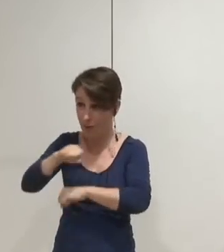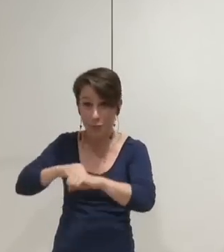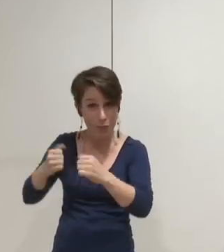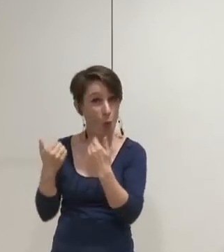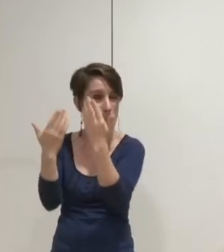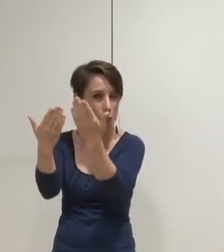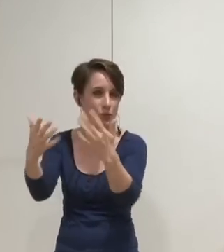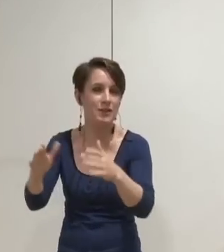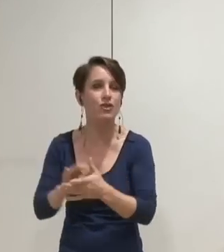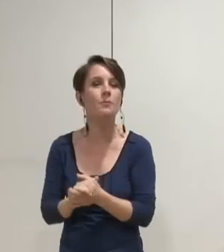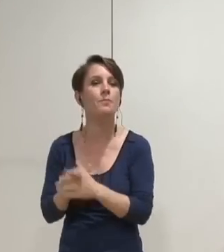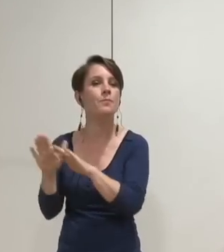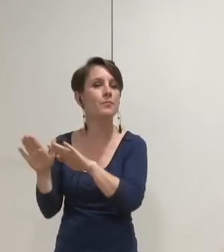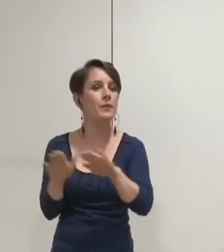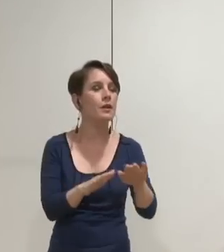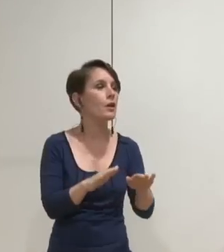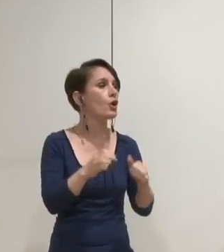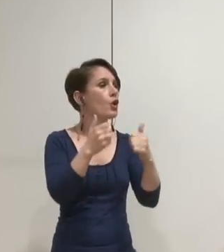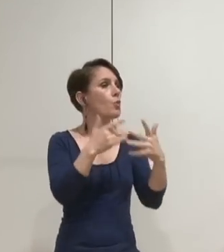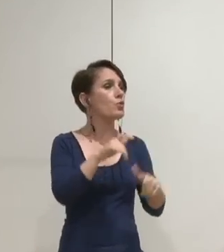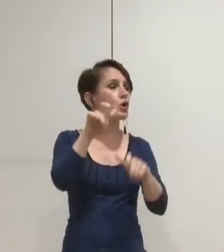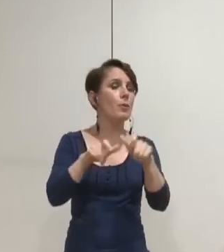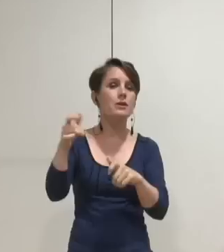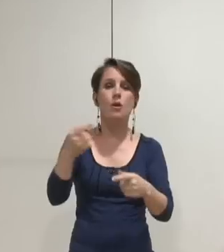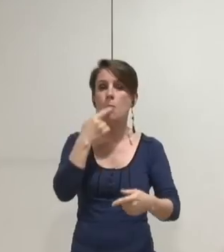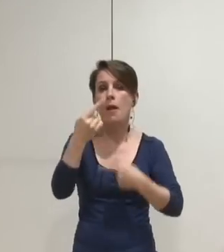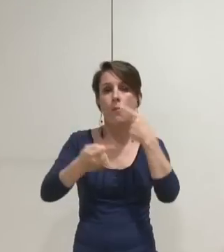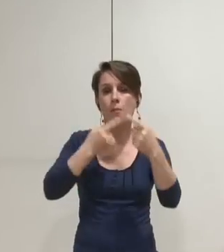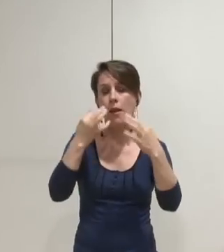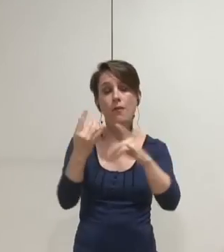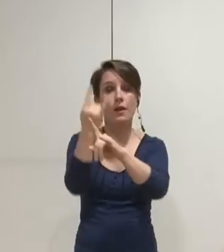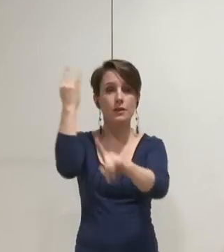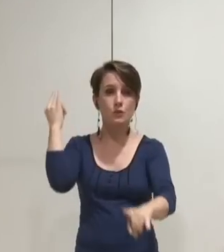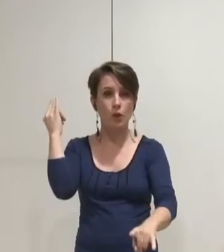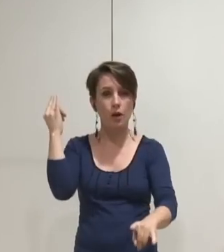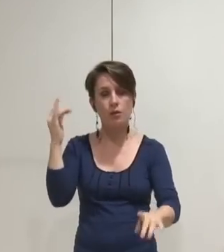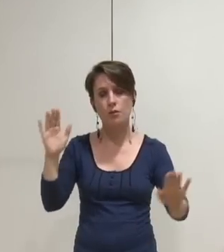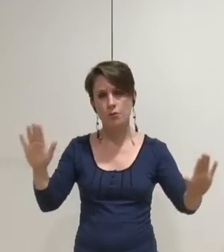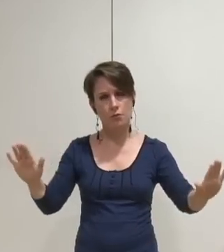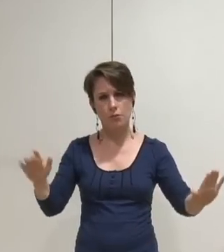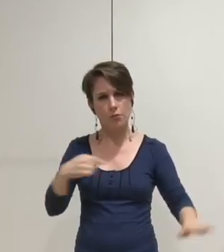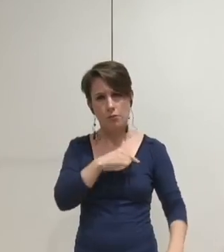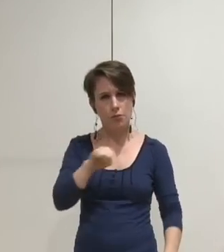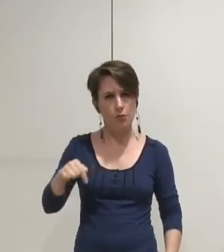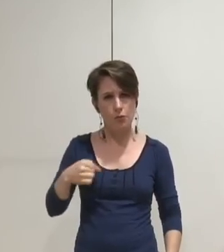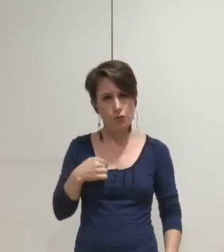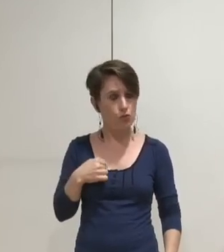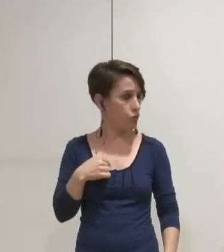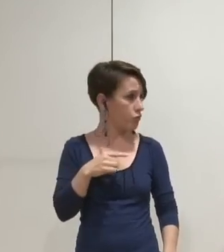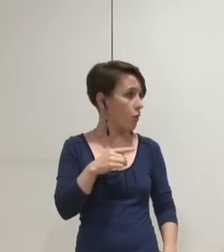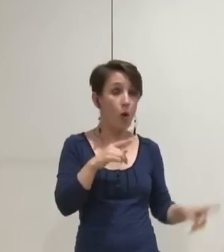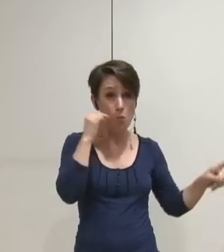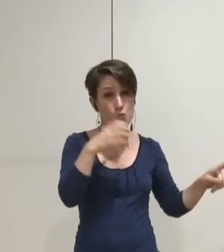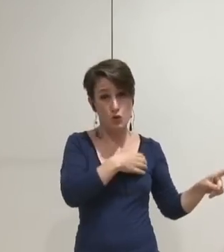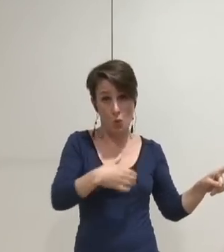l'aspect historique qui a été évoqué par par plusieurs personnes euh nous n'avons pas vocation à nous substituer monsieur le maire l'a dit